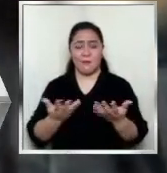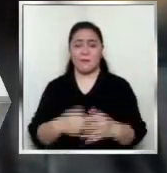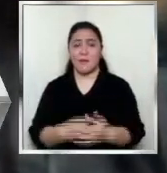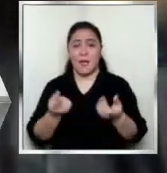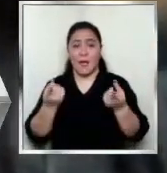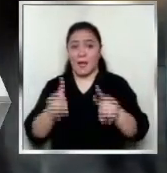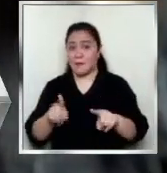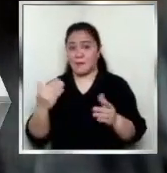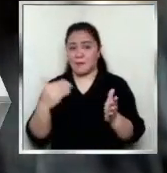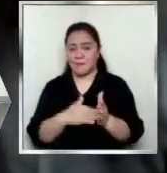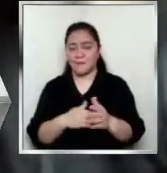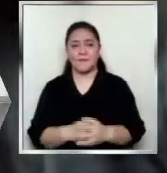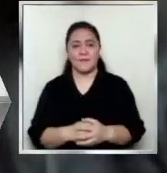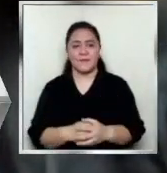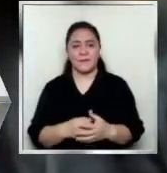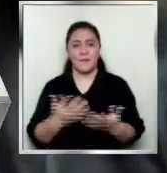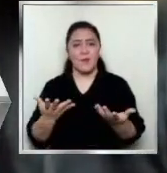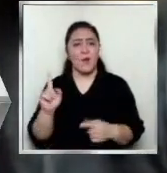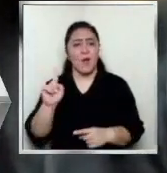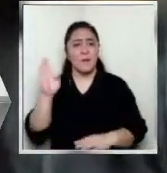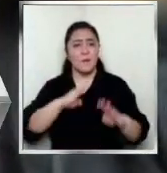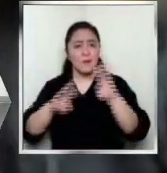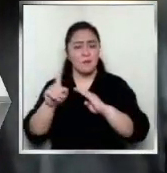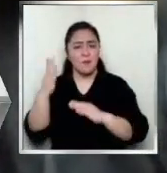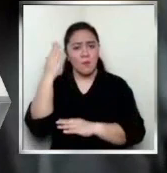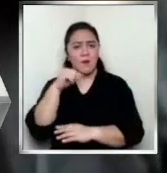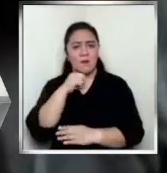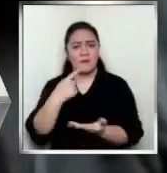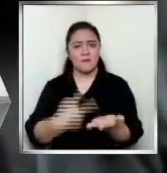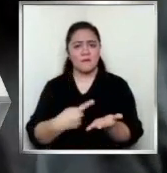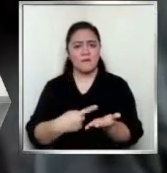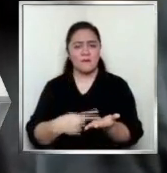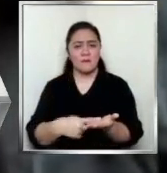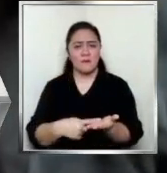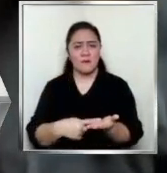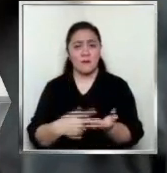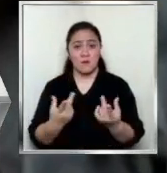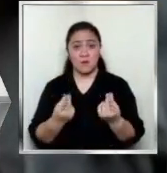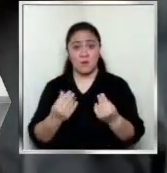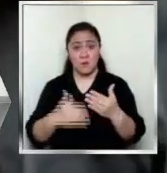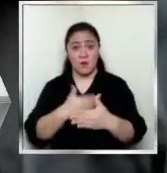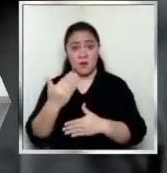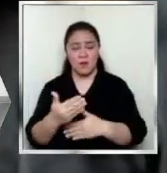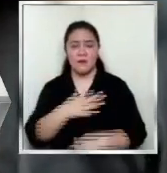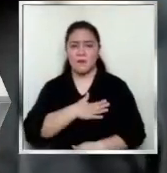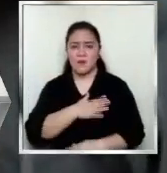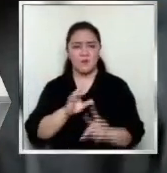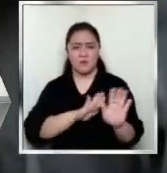talk about it naman po, sir. And sana hindi nyo gagawin ulit yan sa ibang tao.